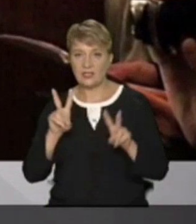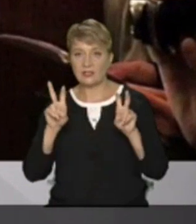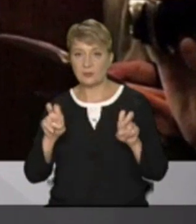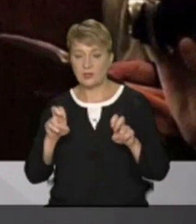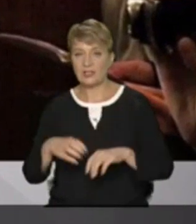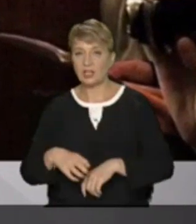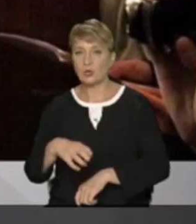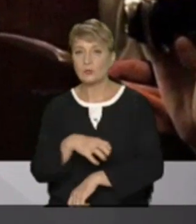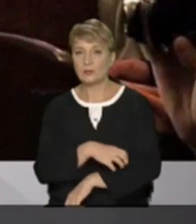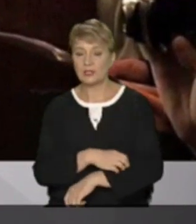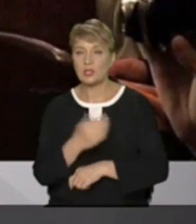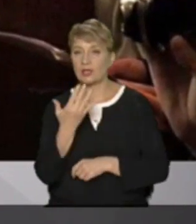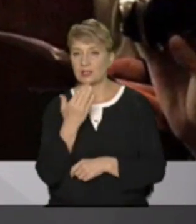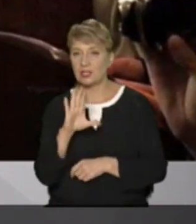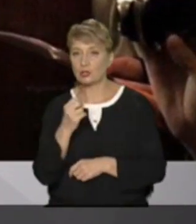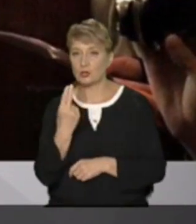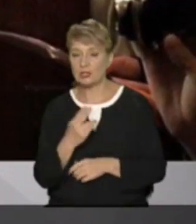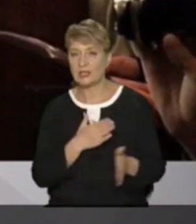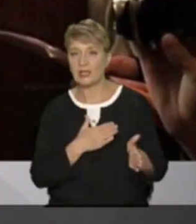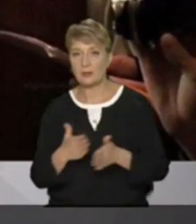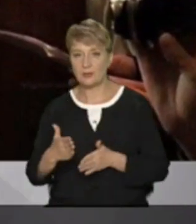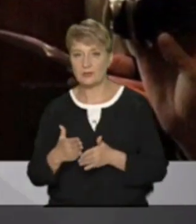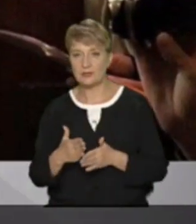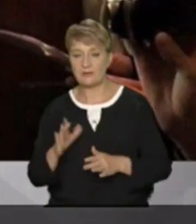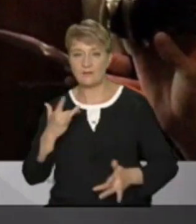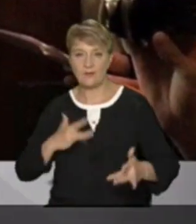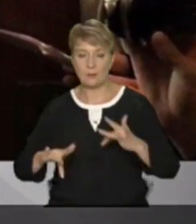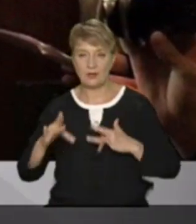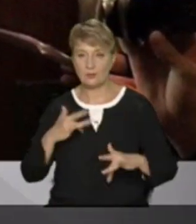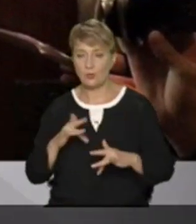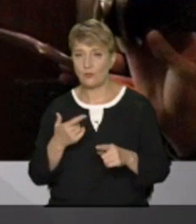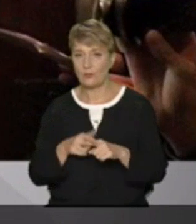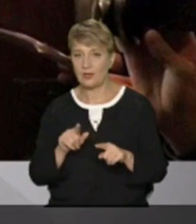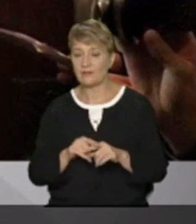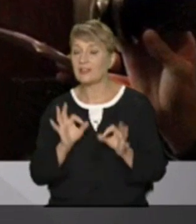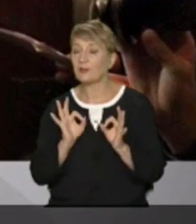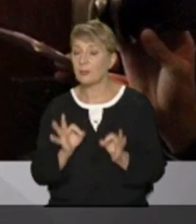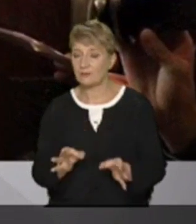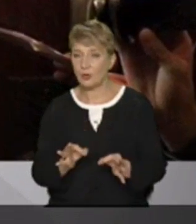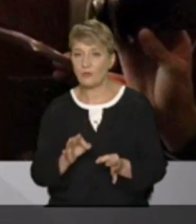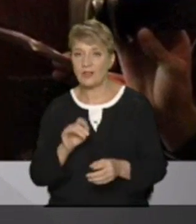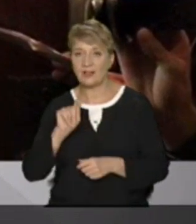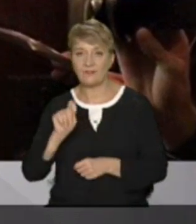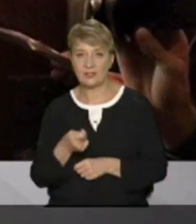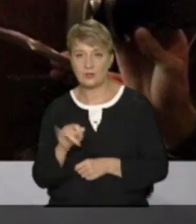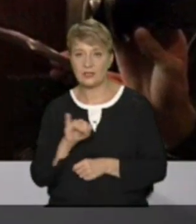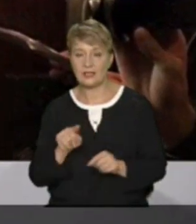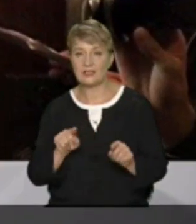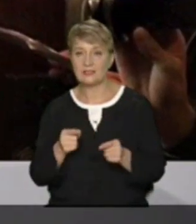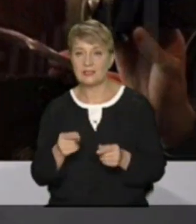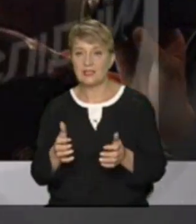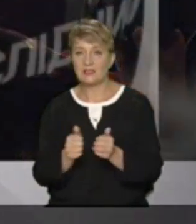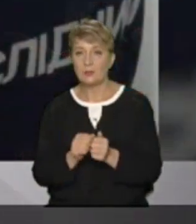комуністичної націонал-соціалістичного режиму, виправдовував війну. Правоохоронці оголосили йому підозри і затриманим